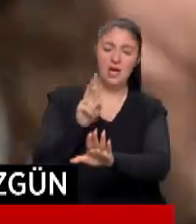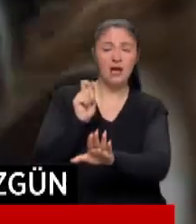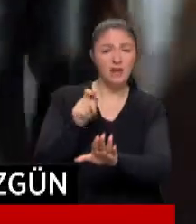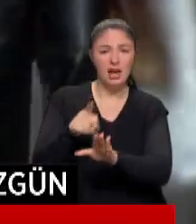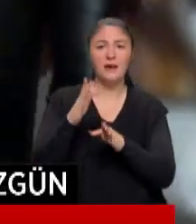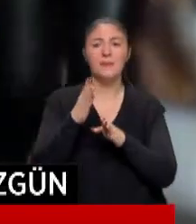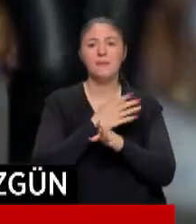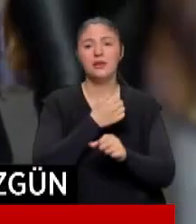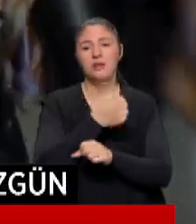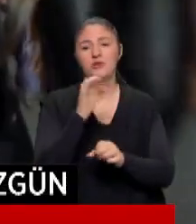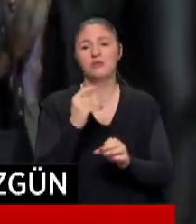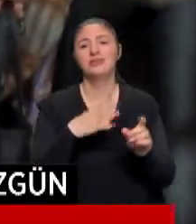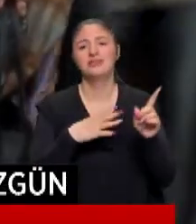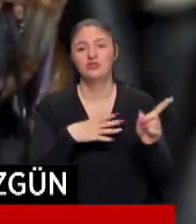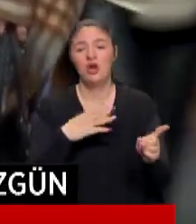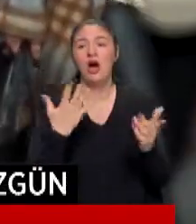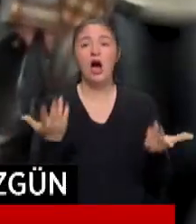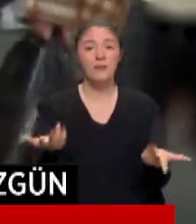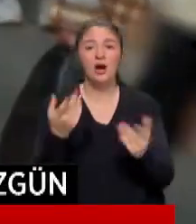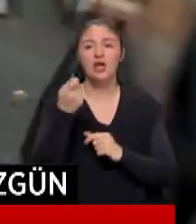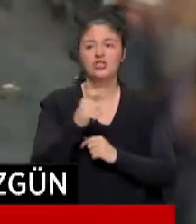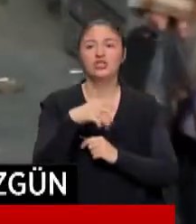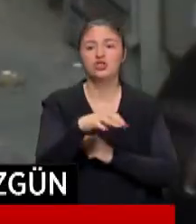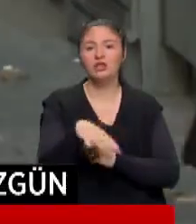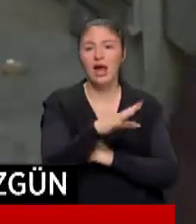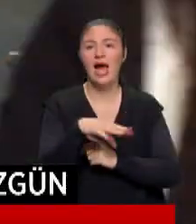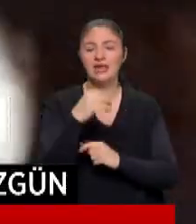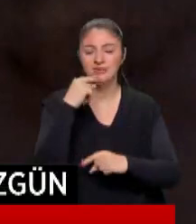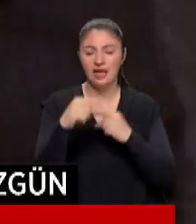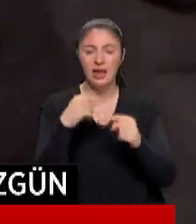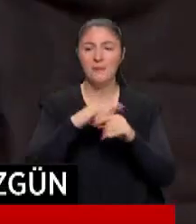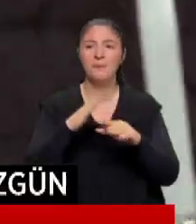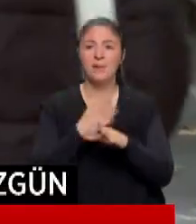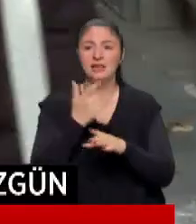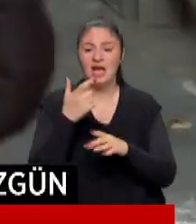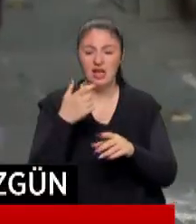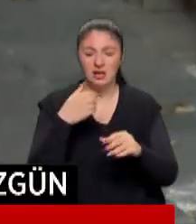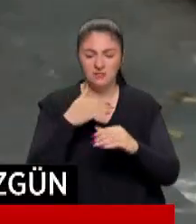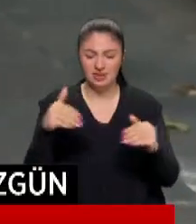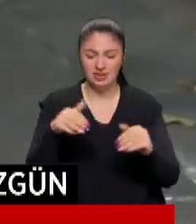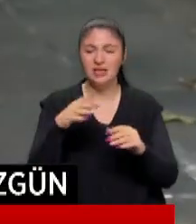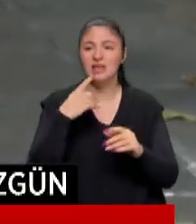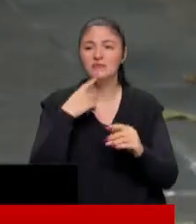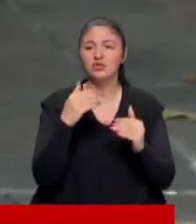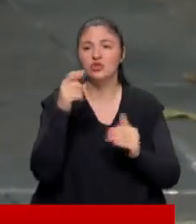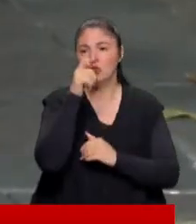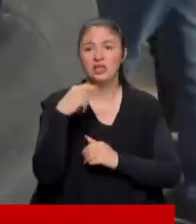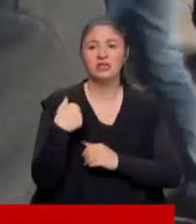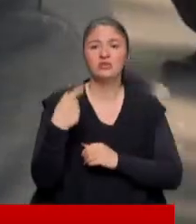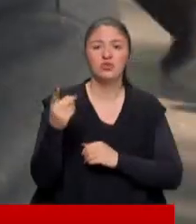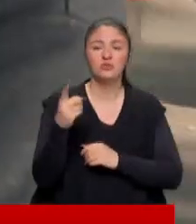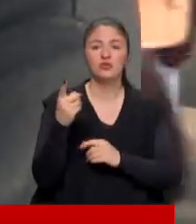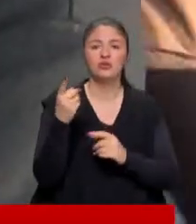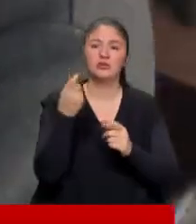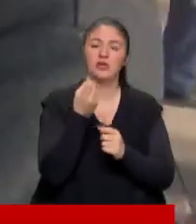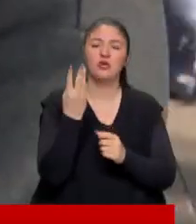bulundurularak pazarlığa başlanılmasını istiyor. Ama işçi kesiminin her yıl pazarlık masasındaki kırmızı çizgisi TÜİK rakamları oluyor.